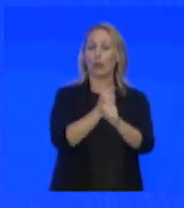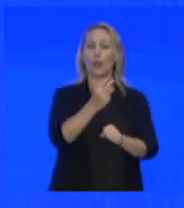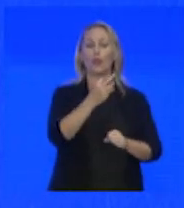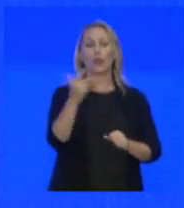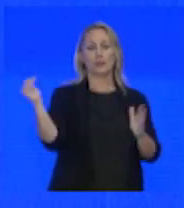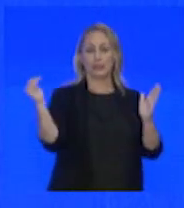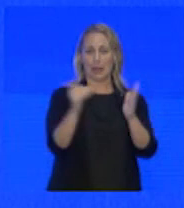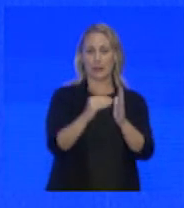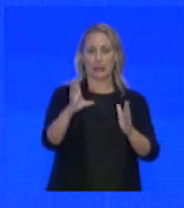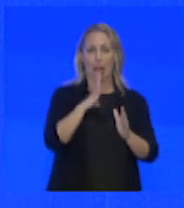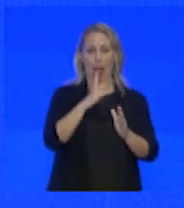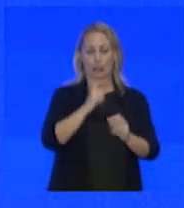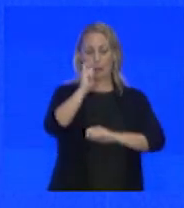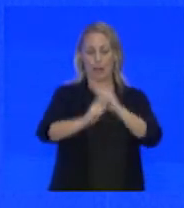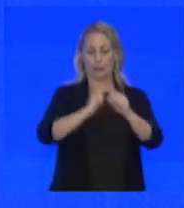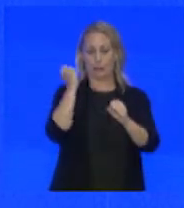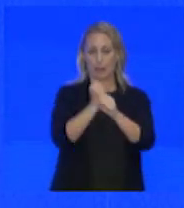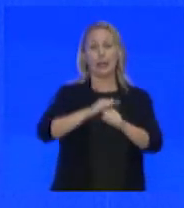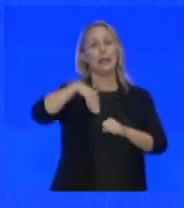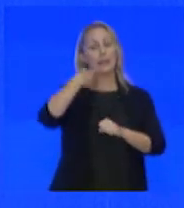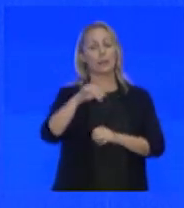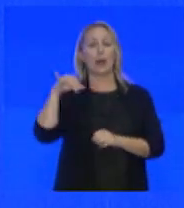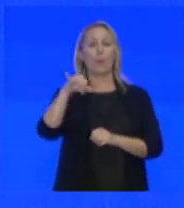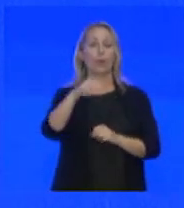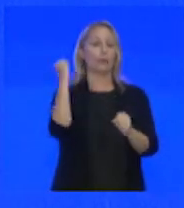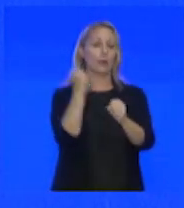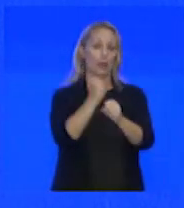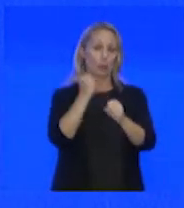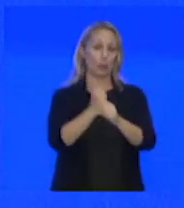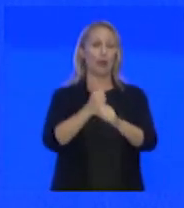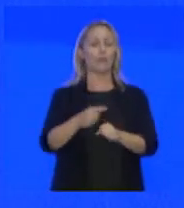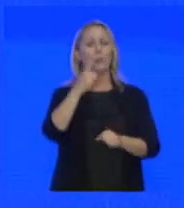κατασκευή, 3.000 μόνιμες νέες θέσεις εργασίας.